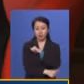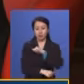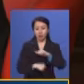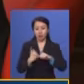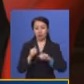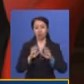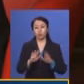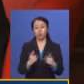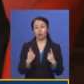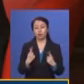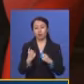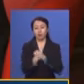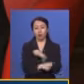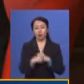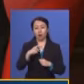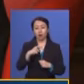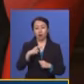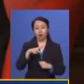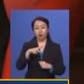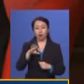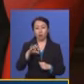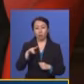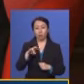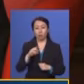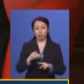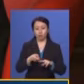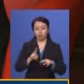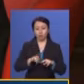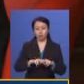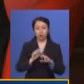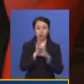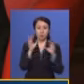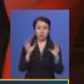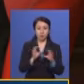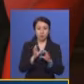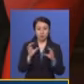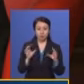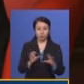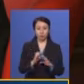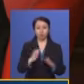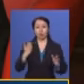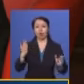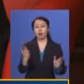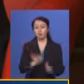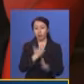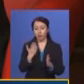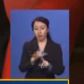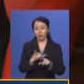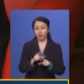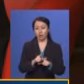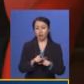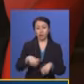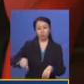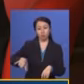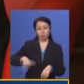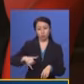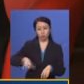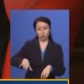натуральные ткани, а это хлопок, потому что я забочусь о экологии. И эти сумки созданы,